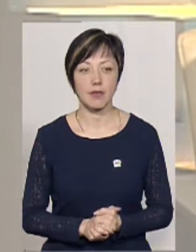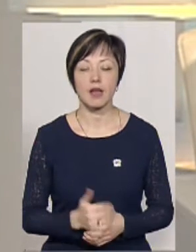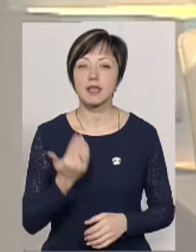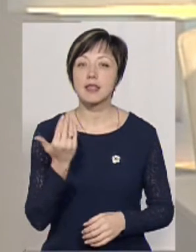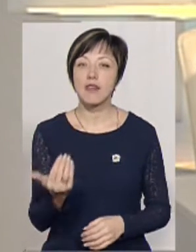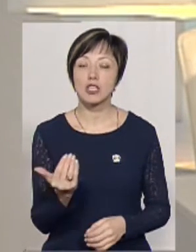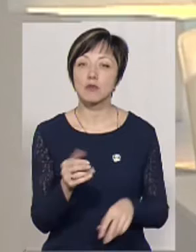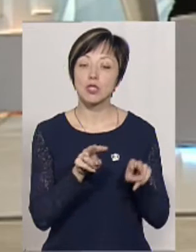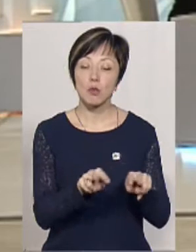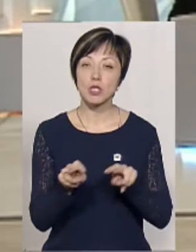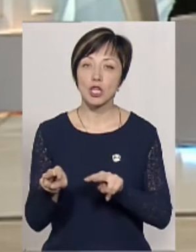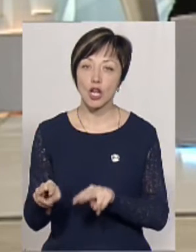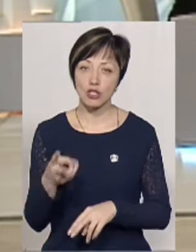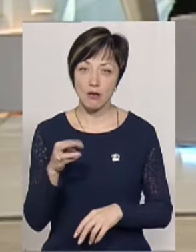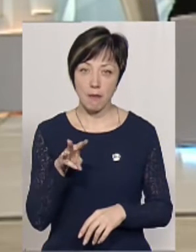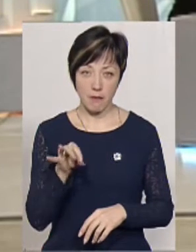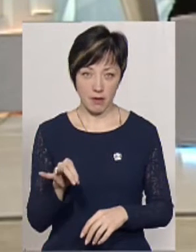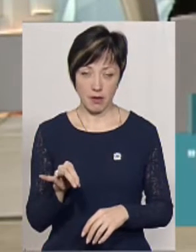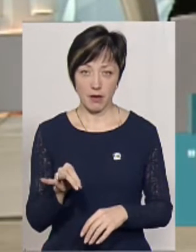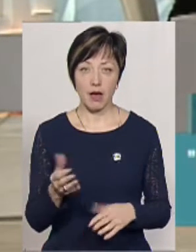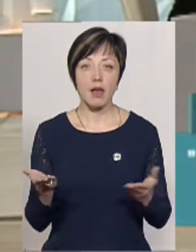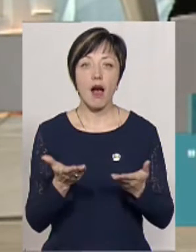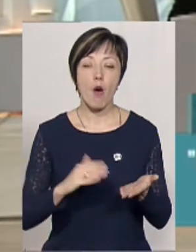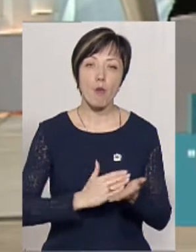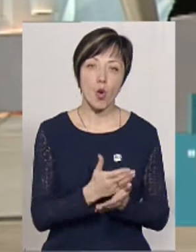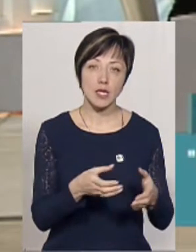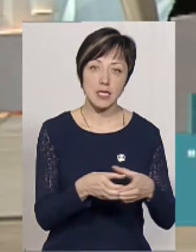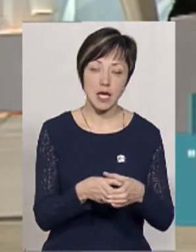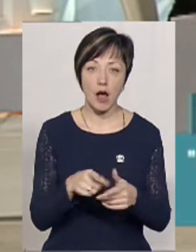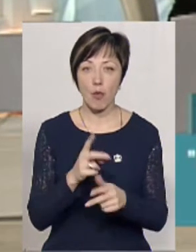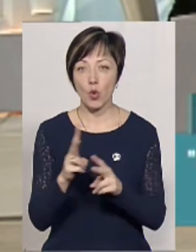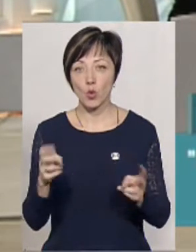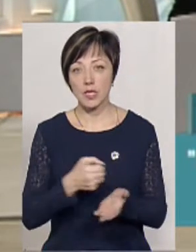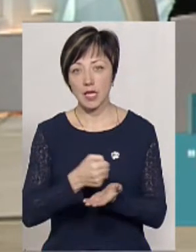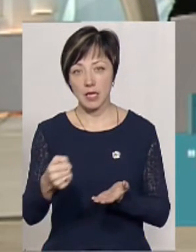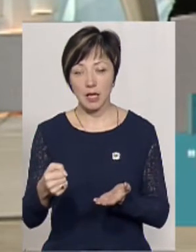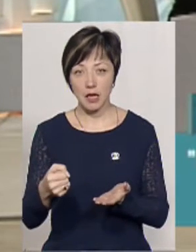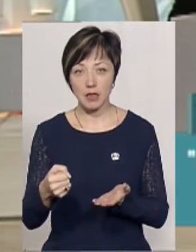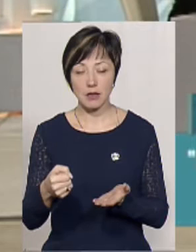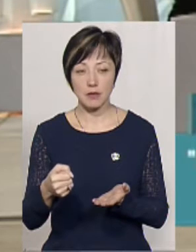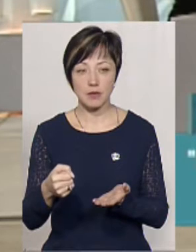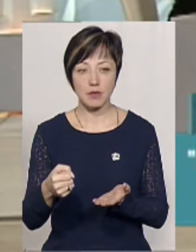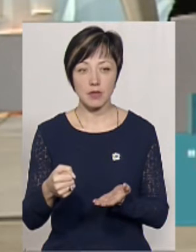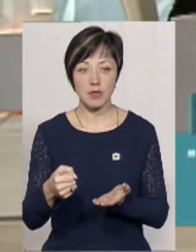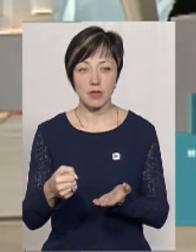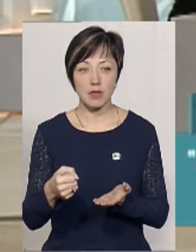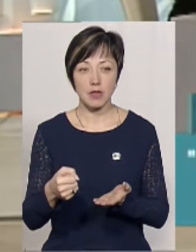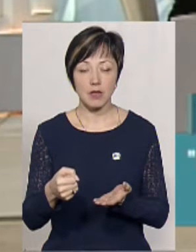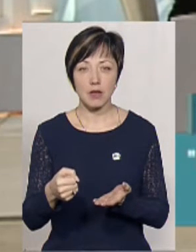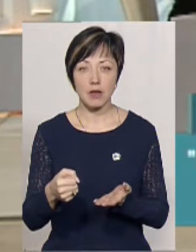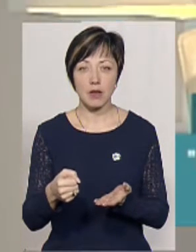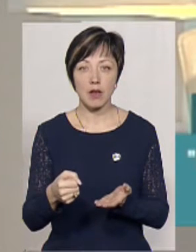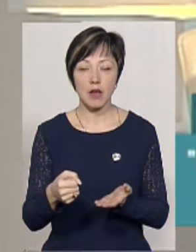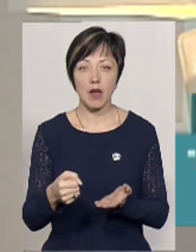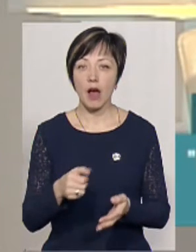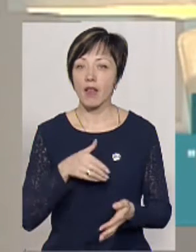За вашими спостереженнями, яка політсила або хто з кандидатів от бере, ну, скажімо, ще з потенційних